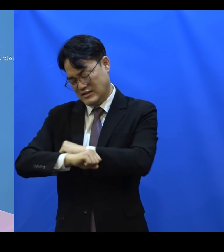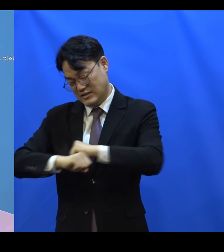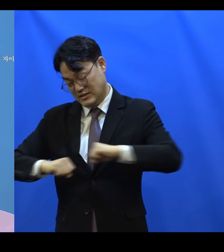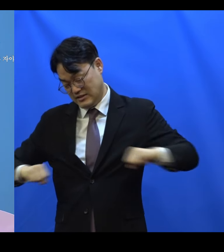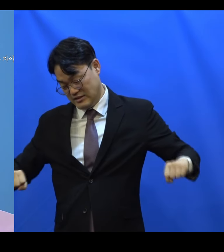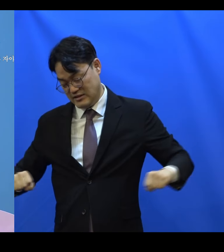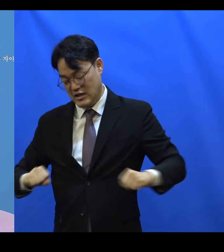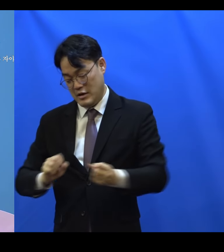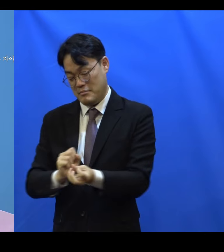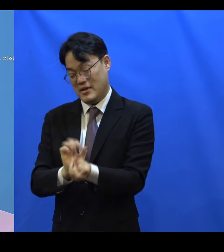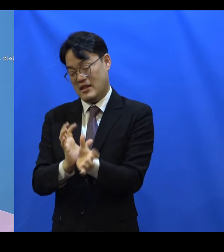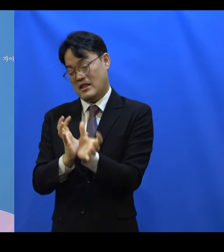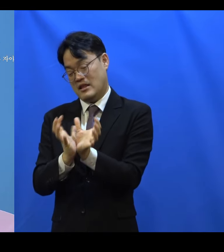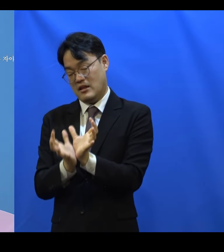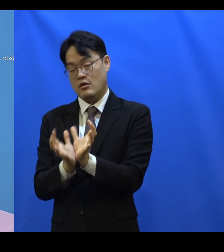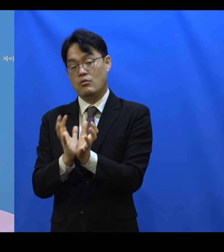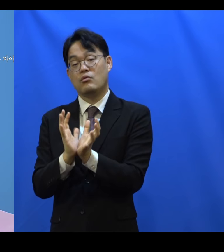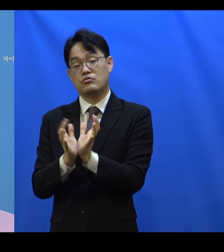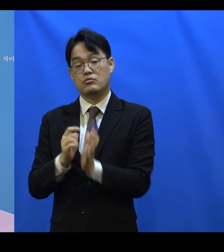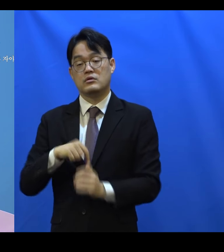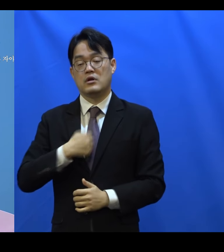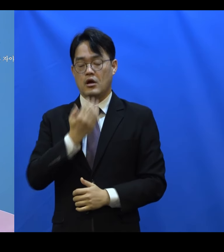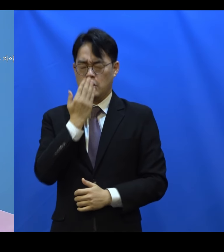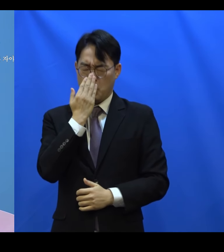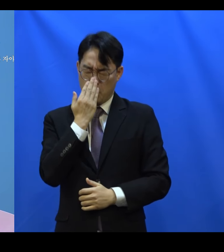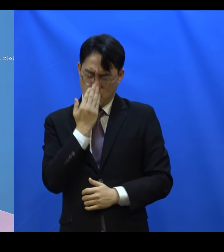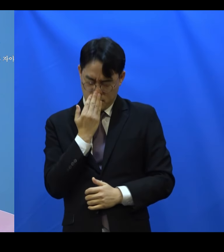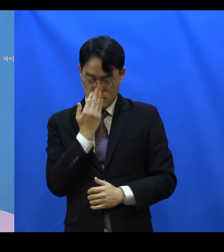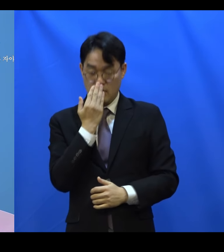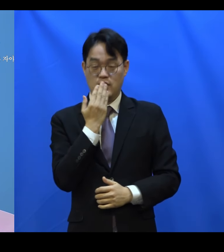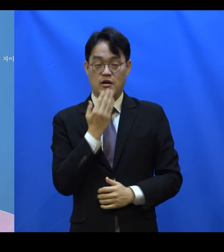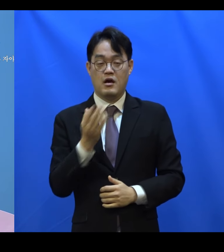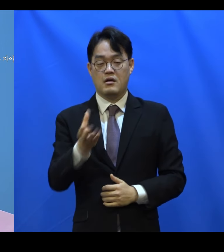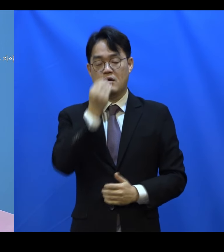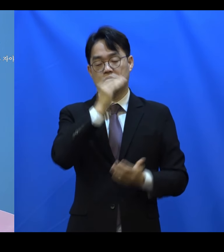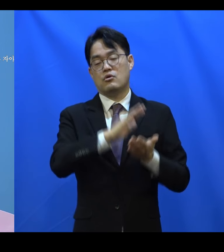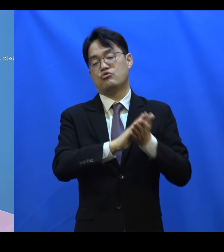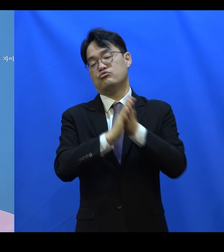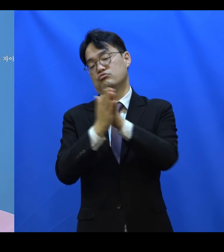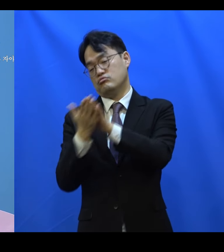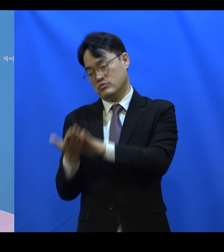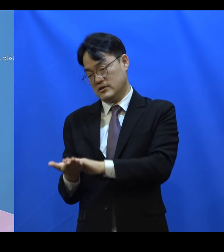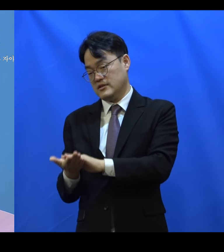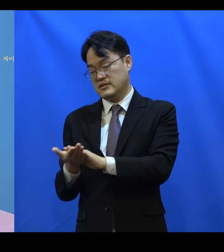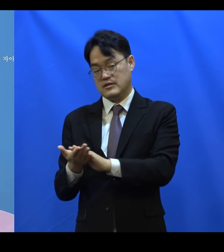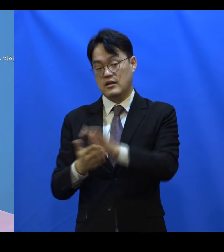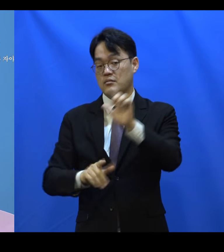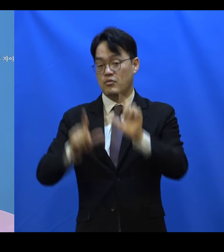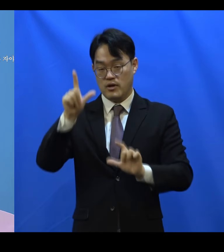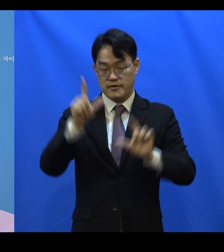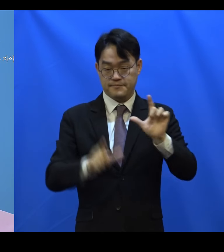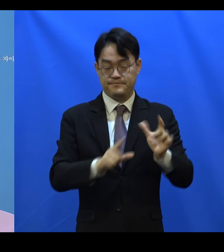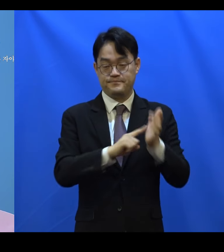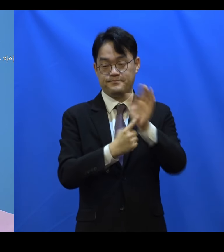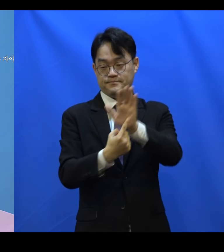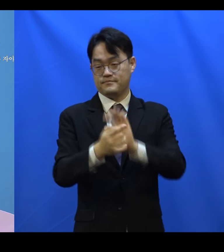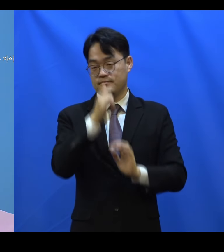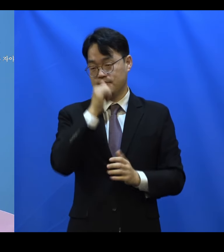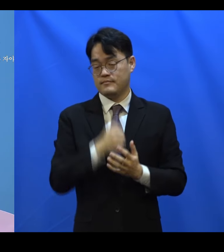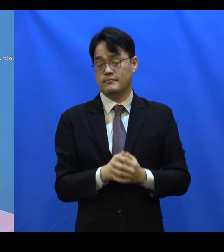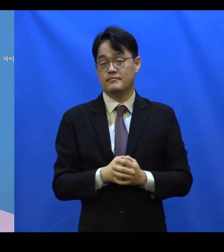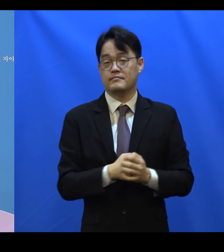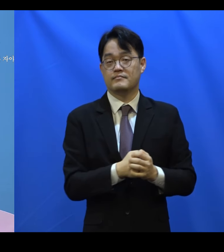주님은 낮아질 대로 낮아지신 분이죠. 그죠? 그래서 사실 우리가 아무리